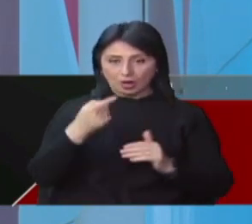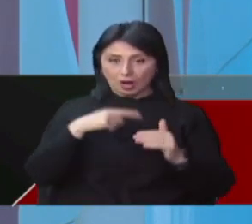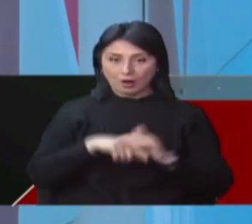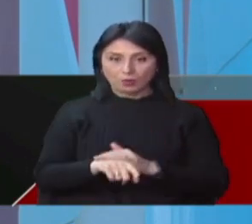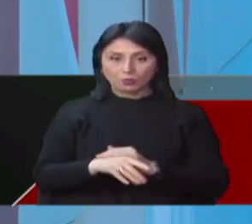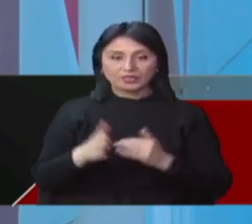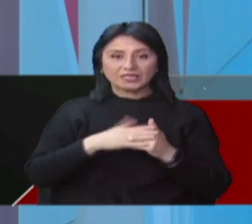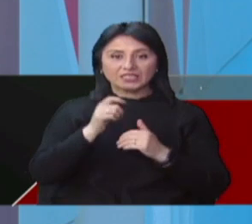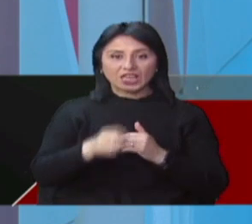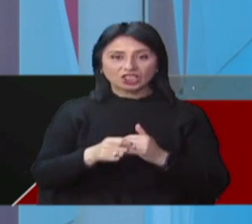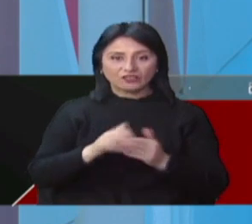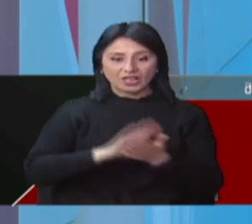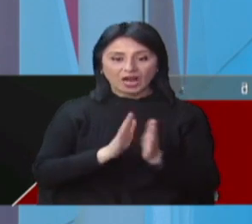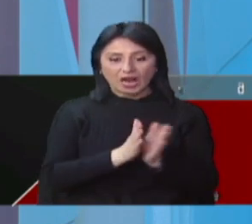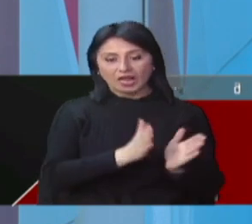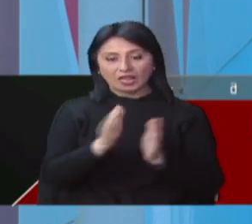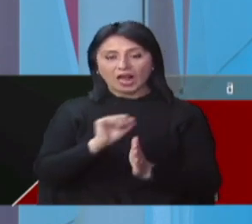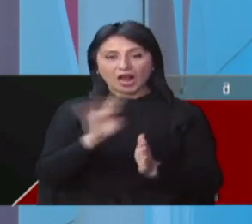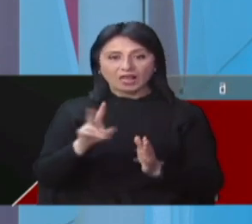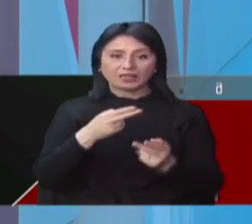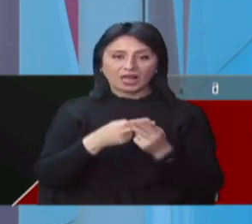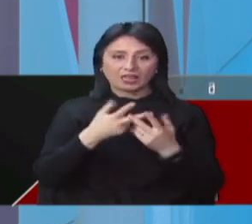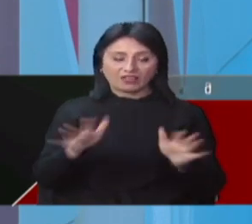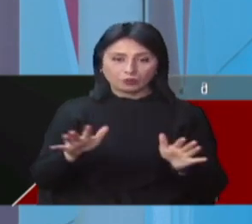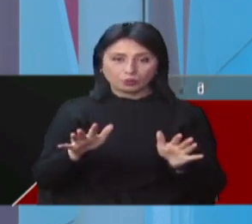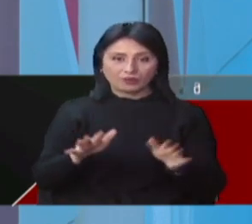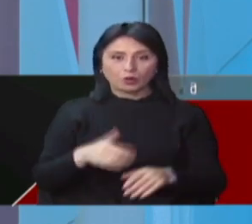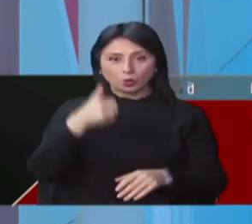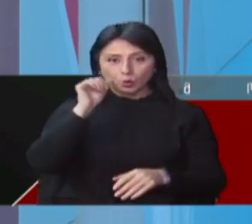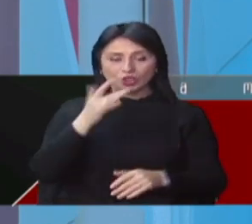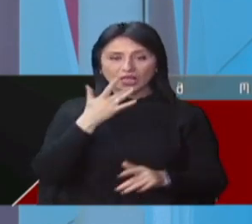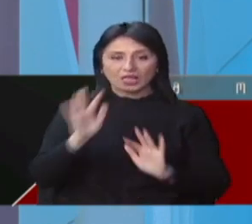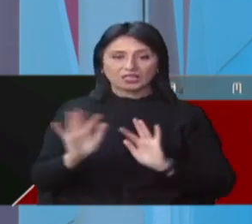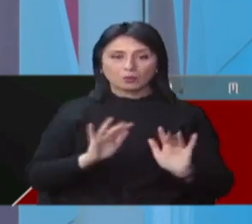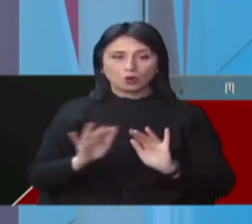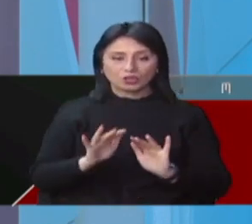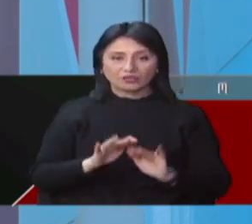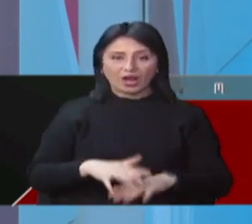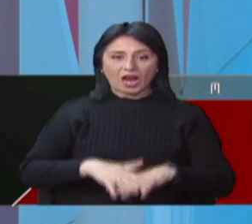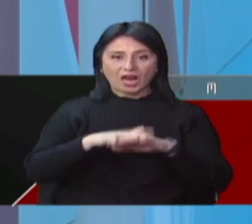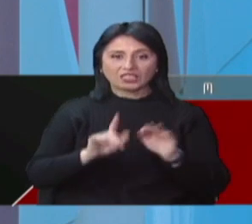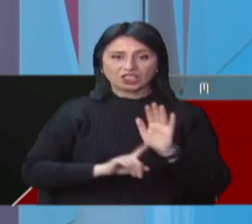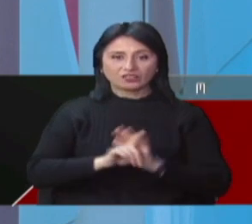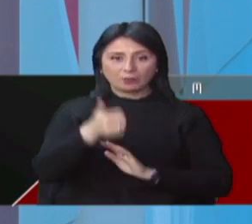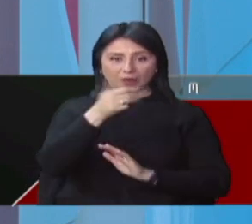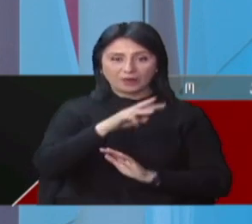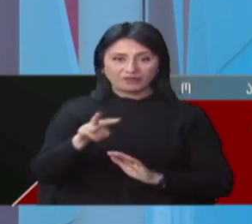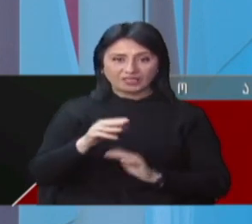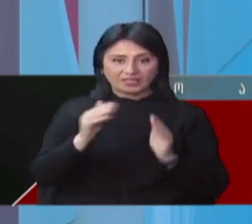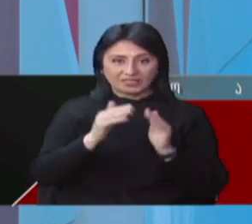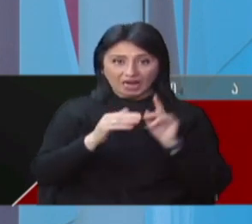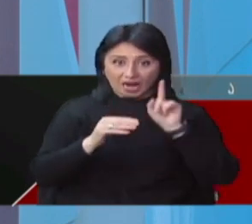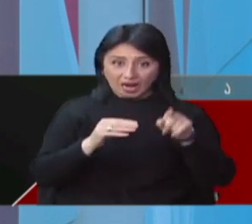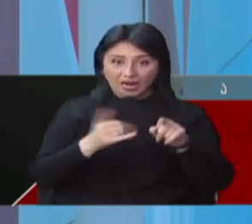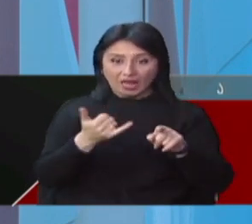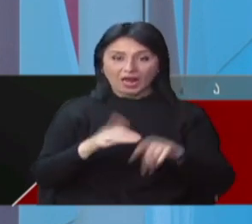გამომდინარე სასჯელისგან გადავადება ან მისი გათავისუფლება. Გუშინ ნაციონალურმა მოძრაობამ აქციები დაიწყო პრემიერ-მინისტრის სახლთან, დღეს კი